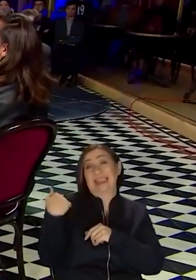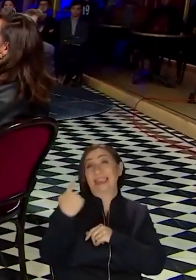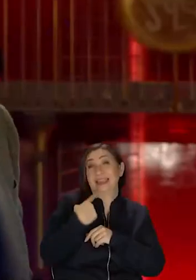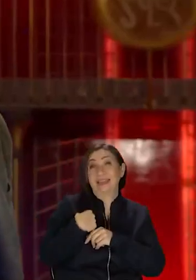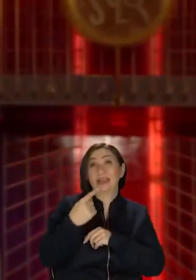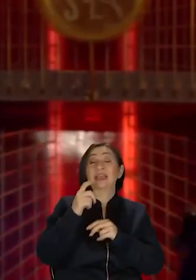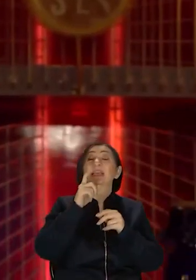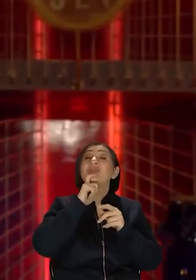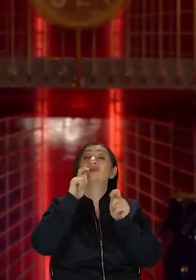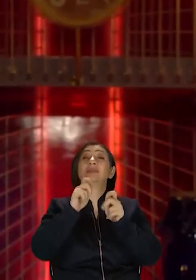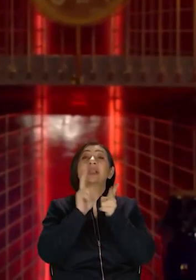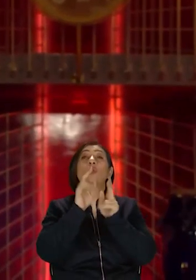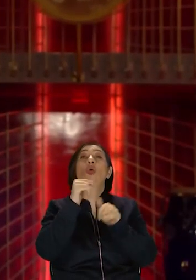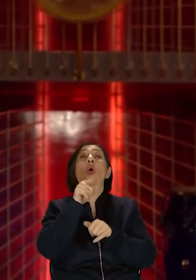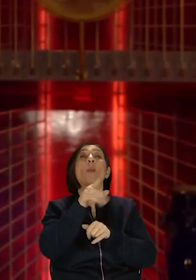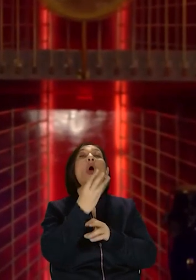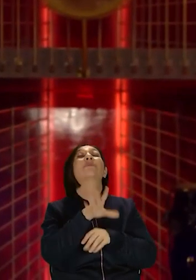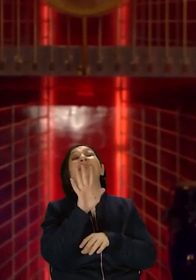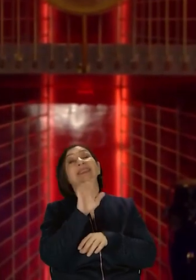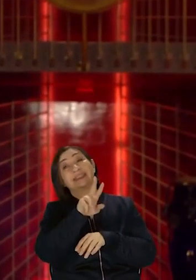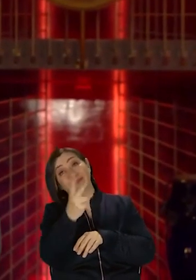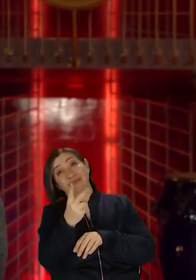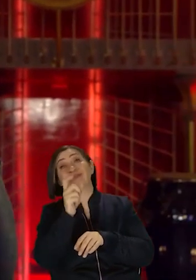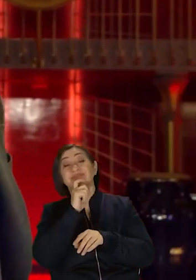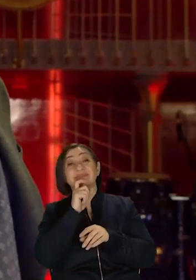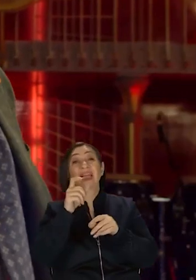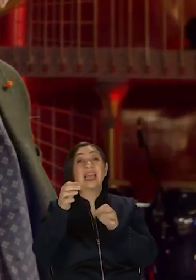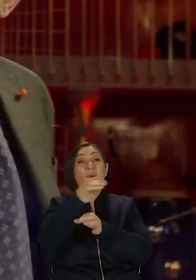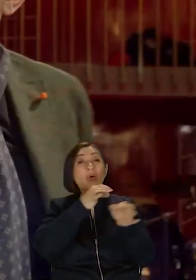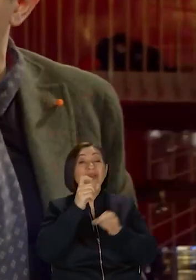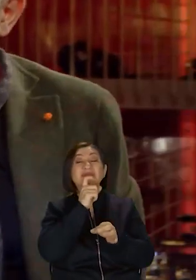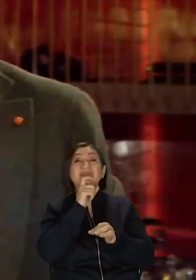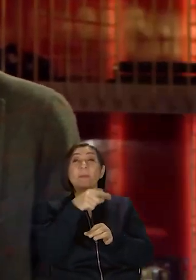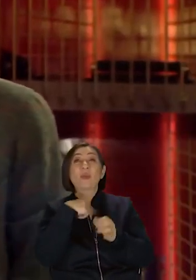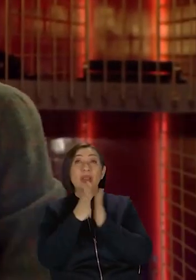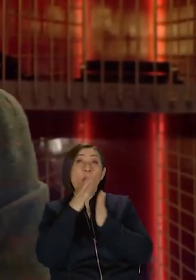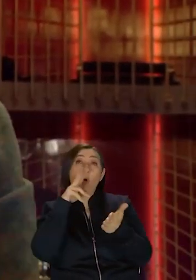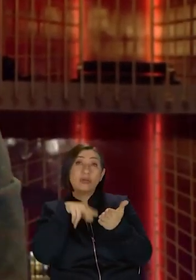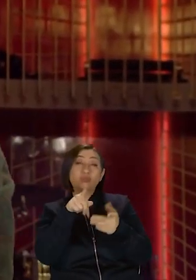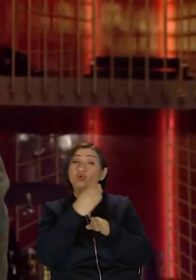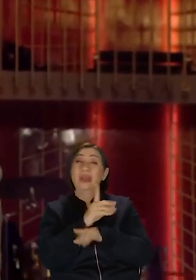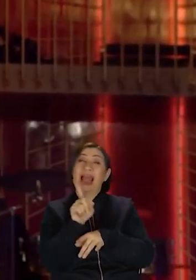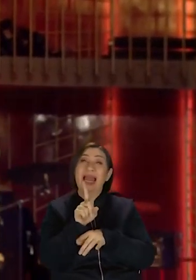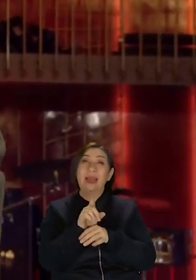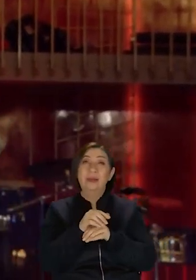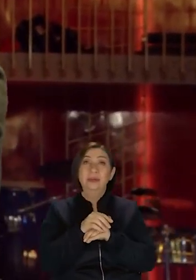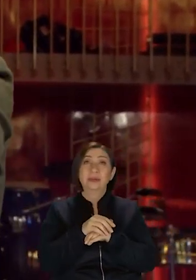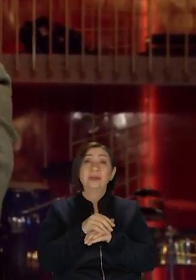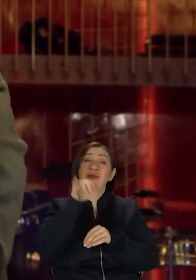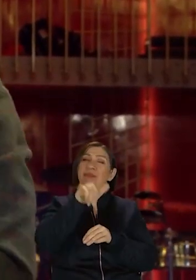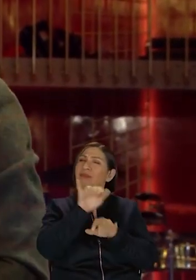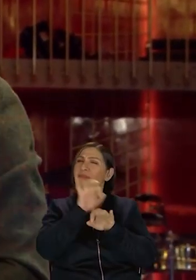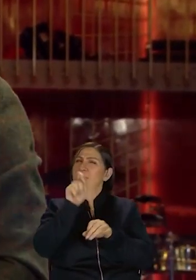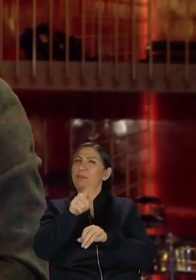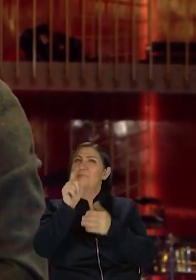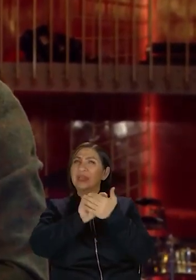Derdi. Yanlış yorumlamışsınız. O rol böyle yorumlanmaz. Ayrıca da reji tamamıyla yanlış. Ben bu kitabı okudum. Bu doğru değil. Haksızlık